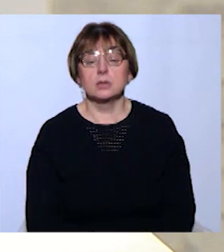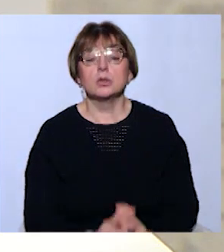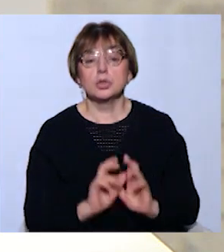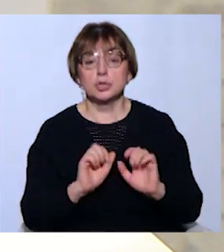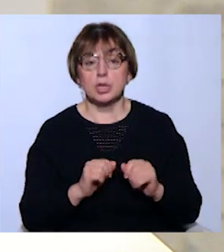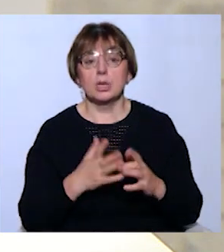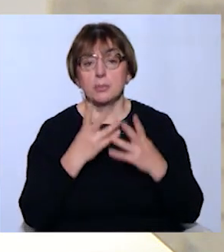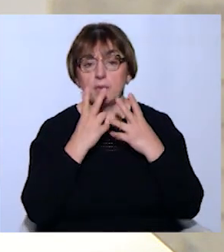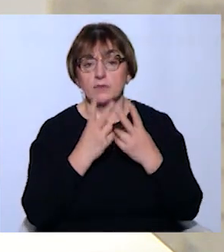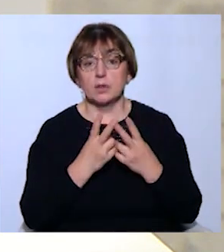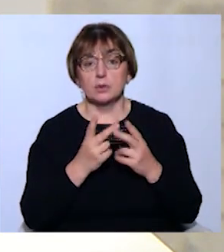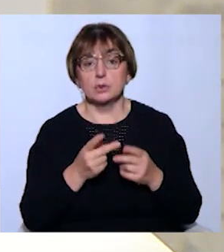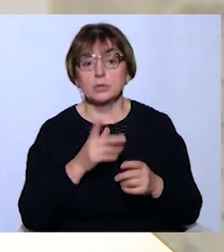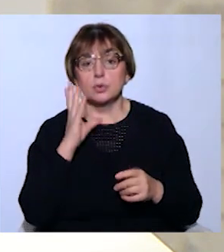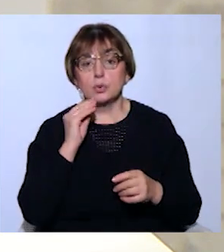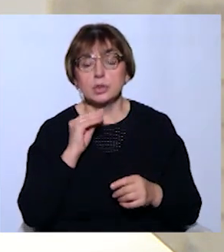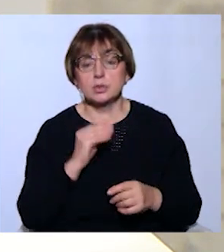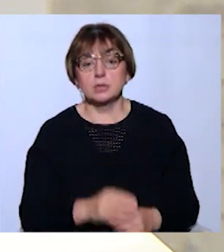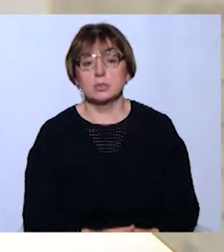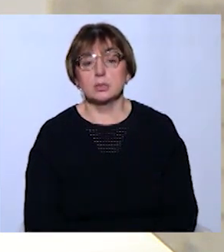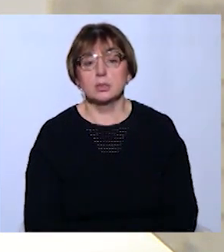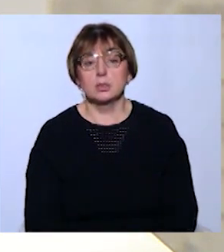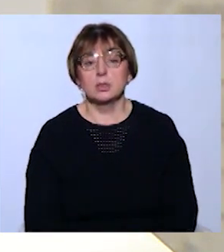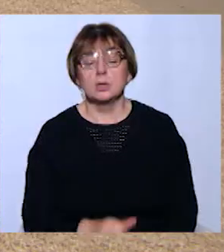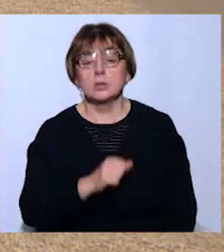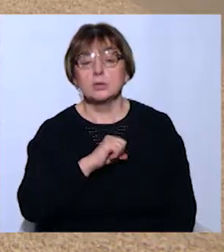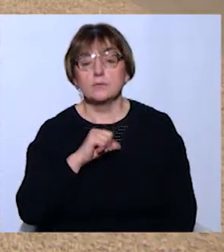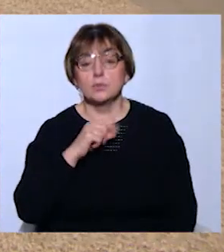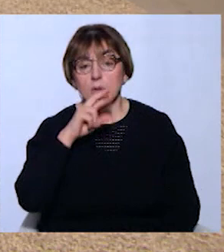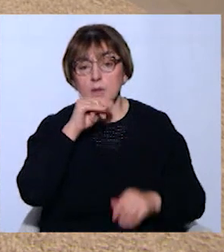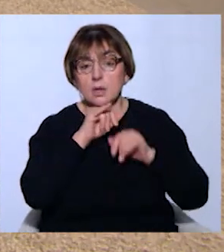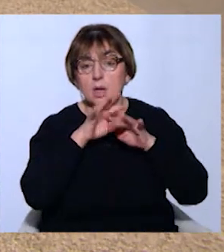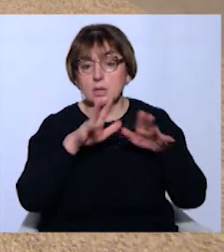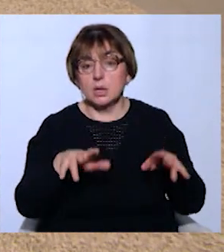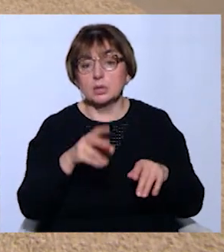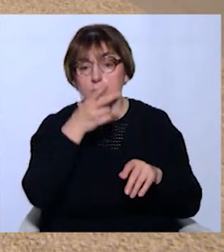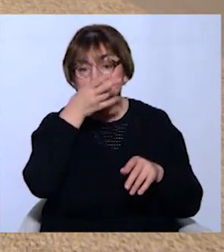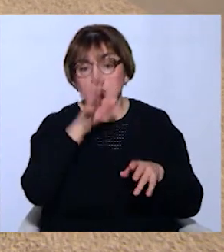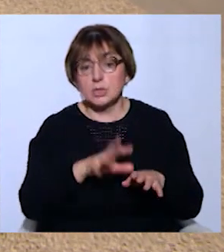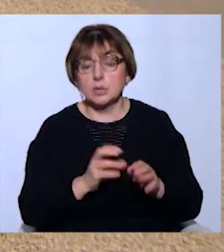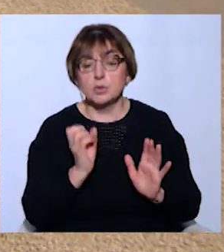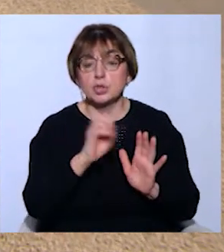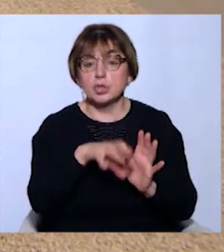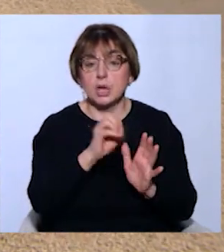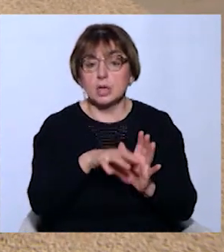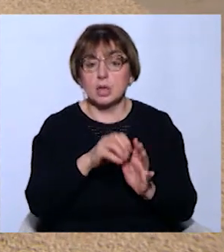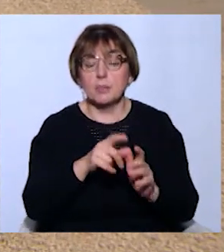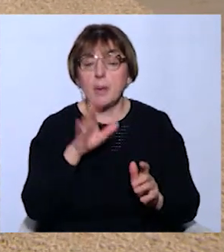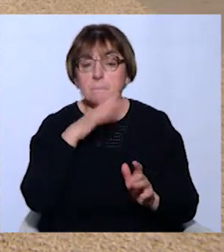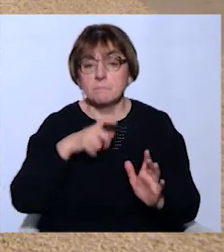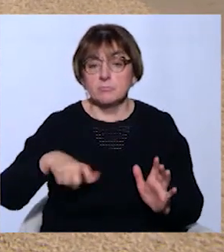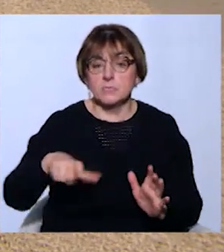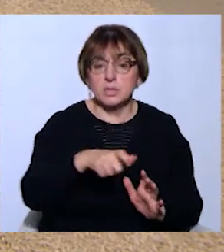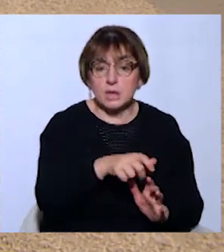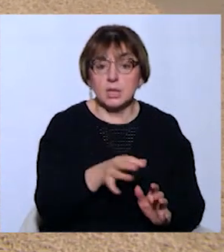შეიძლება წარმოვიდგინოთ, ეს არის, როდესაც რადიოაქტიური ნარჩენები ჩაიყრება მდინარეში